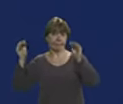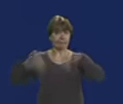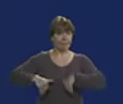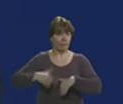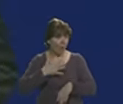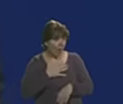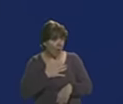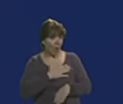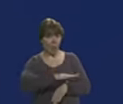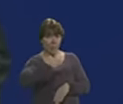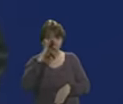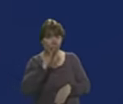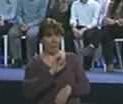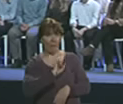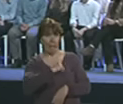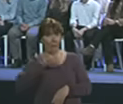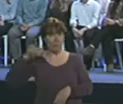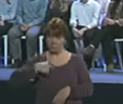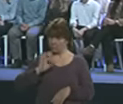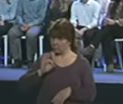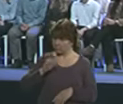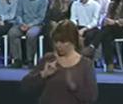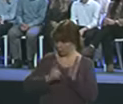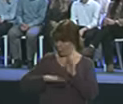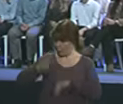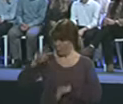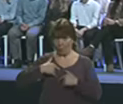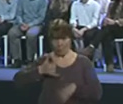Tu es candidat ? Oui, je croyais que j'avais le droit,